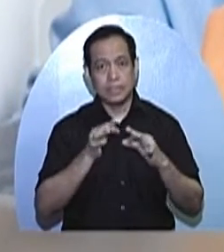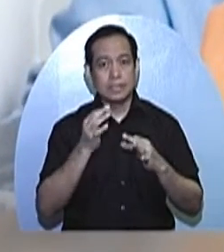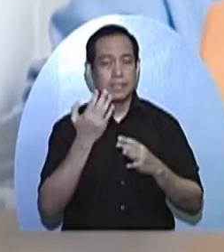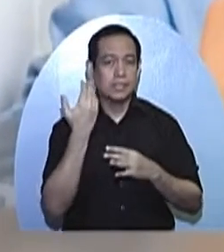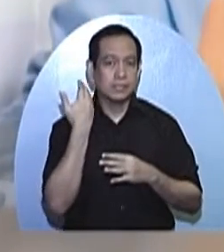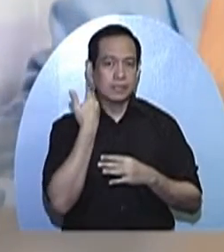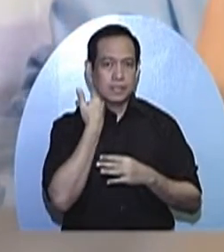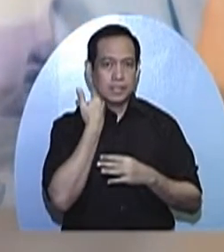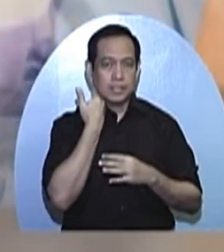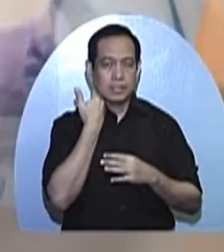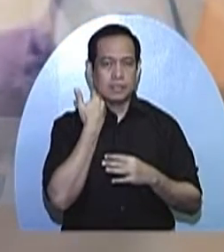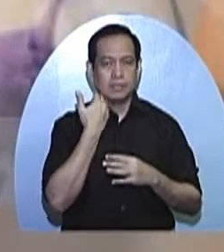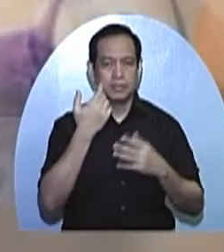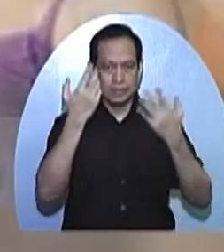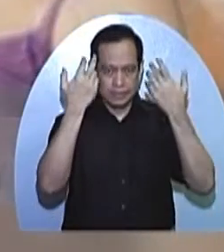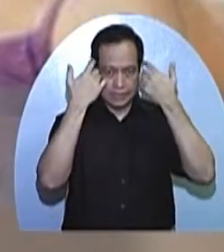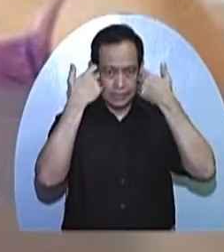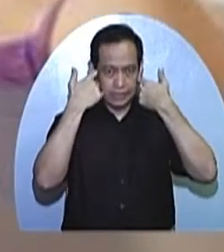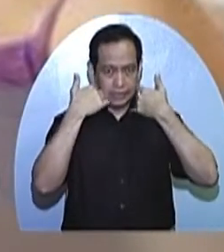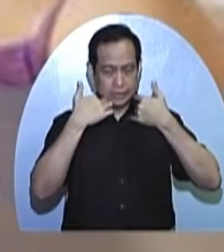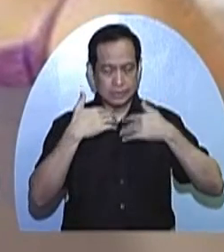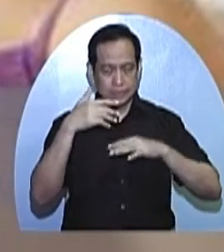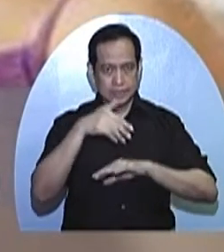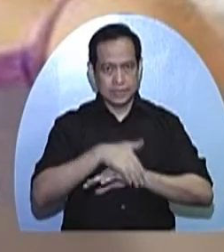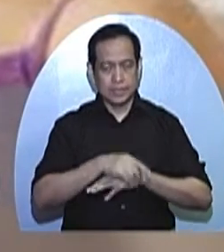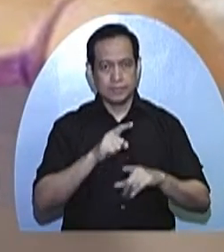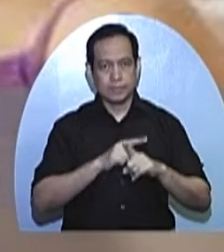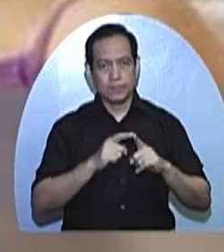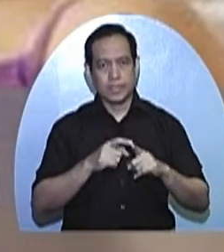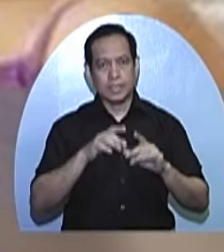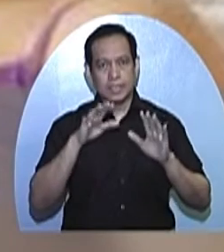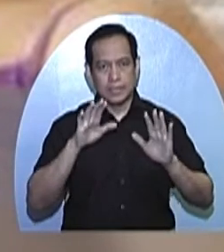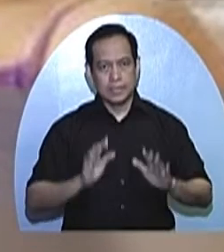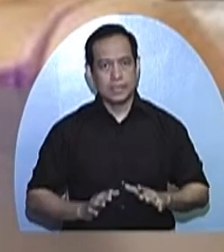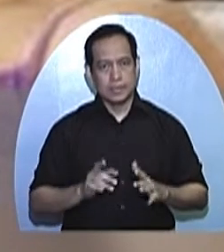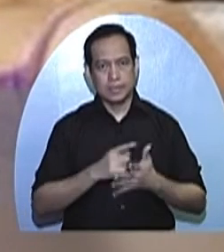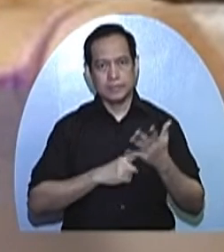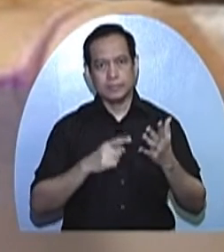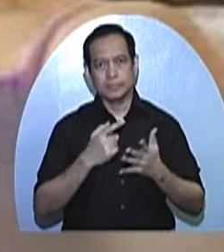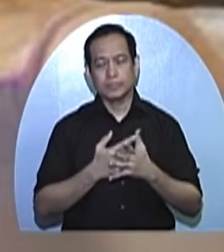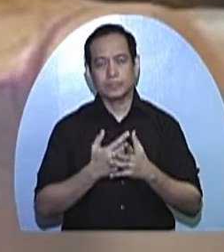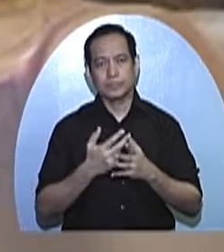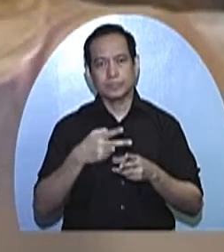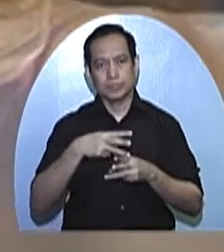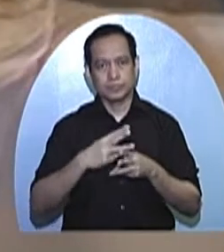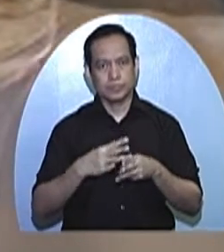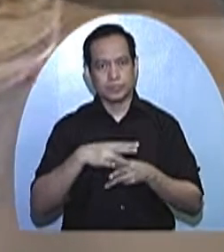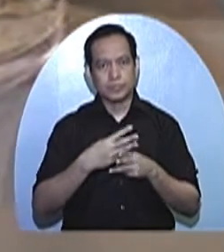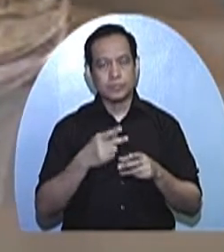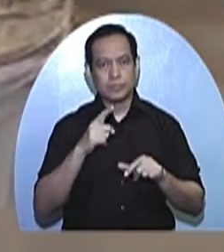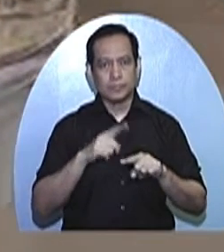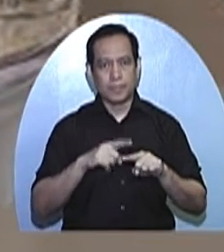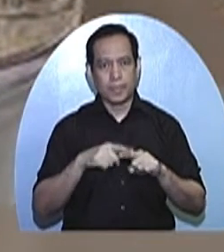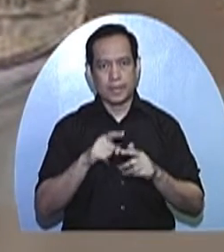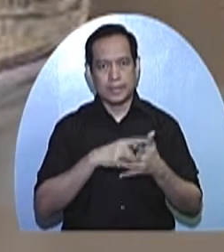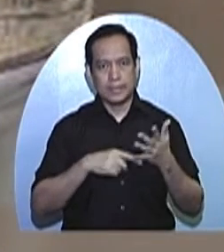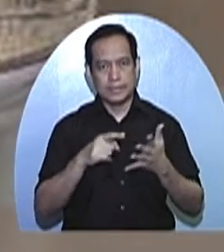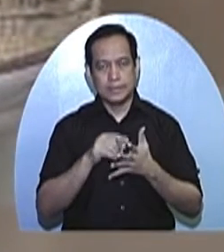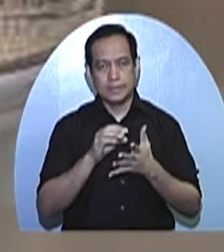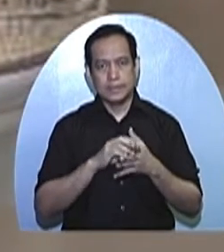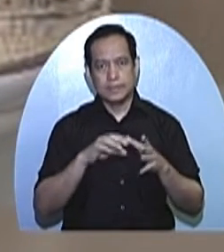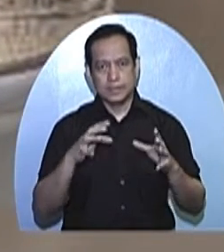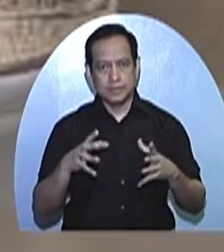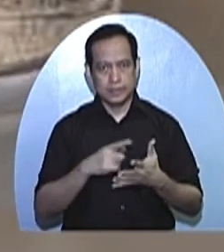lagnat, pamamawis sa gabi at bigla ang pagbaba ng timbang. Nakadepende sa lubha